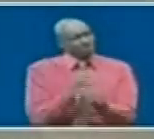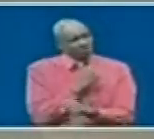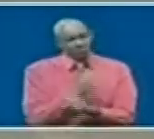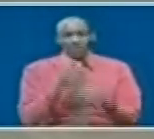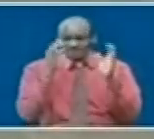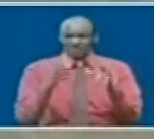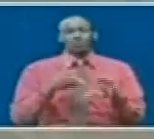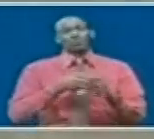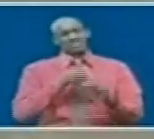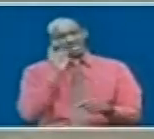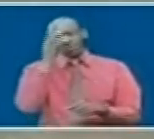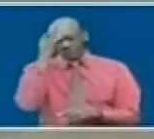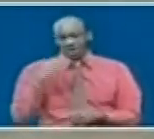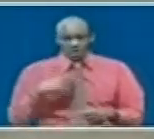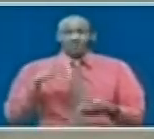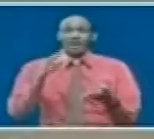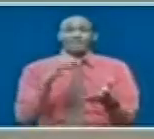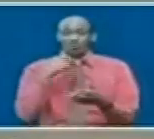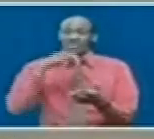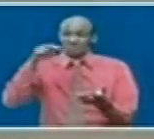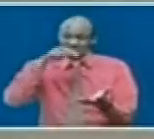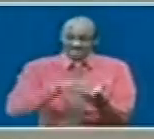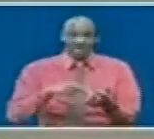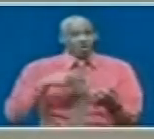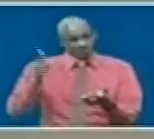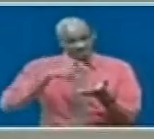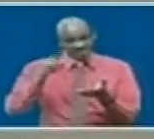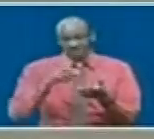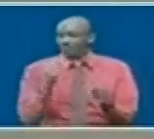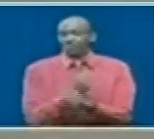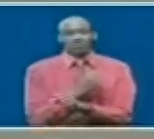anayefaa kujiuzulu kwa msingi ya msimamo yao ya kura ya maamuzi.